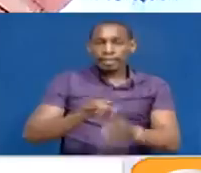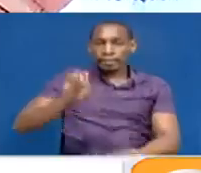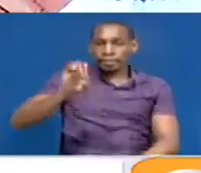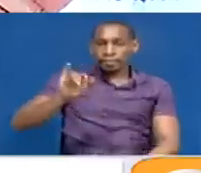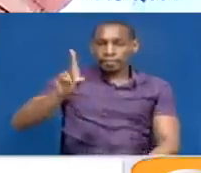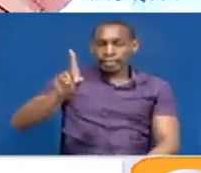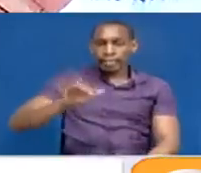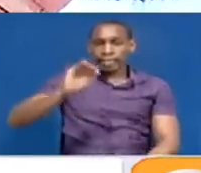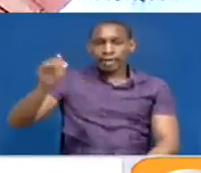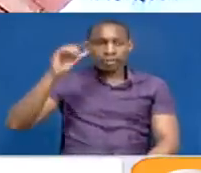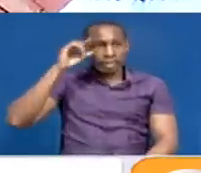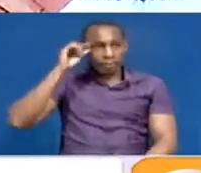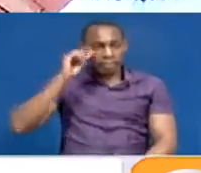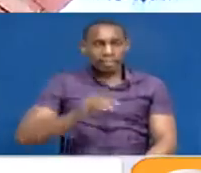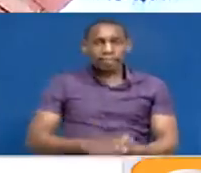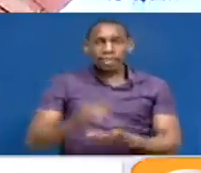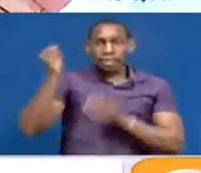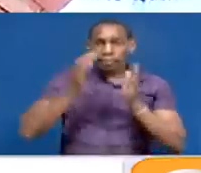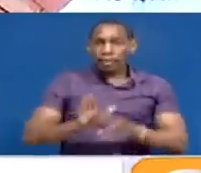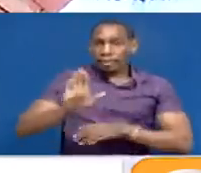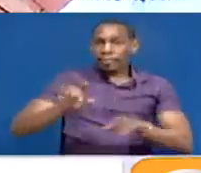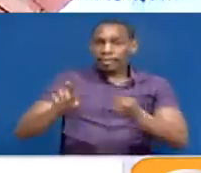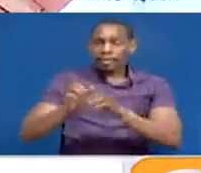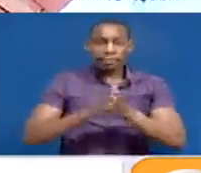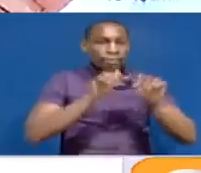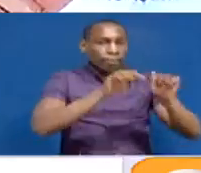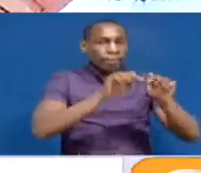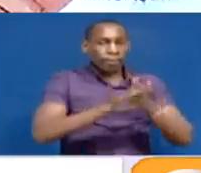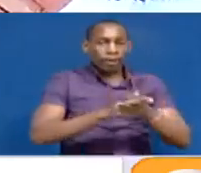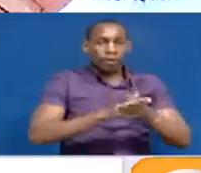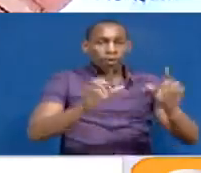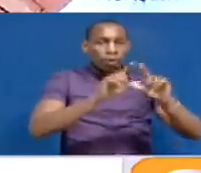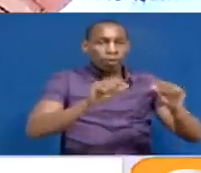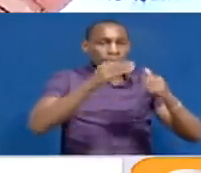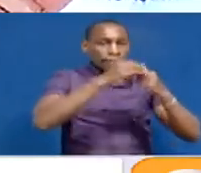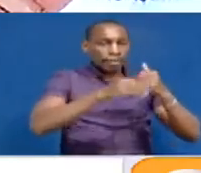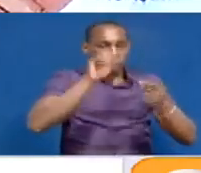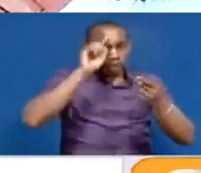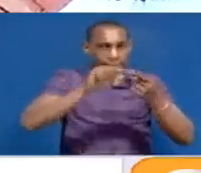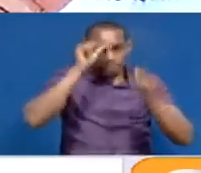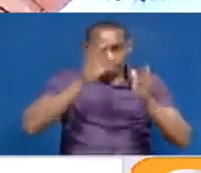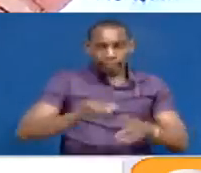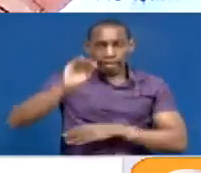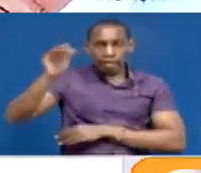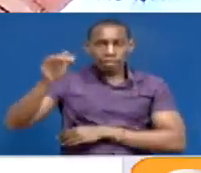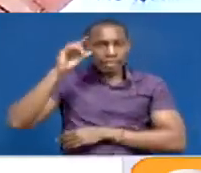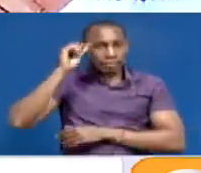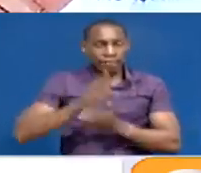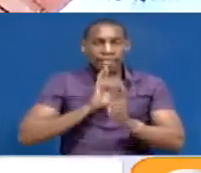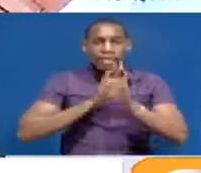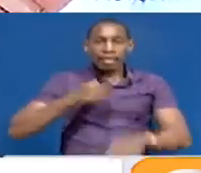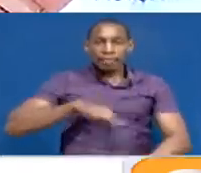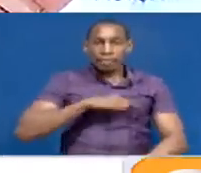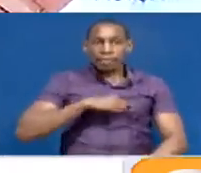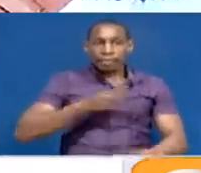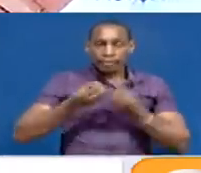Eid katika kaunti ya Mombasa. Wanasiasa hao pia wamekosoa azma ya Mike Sonko kuwania ugavana katika kaunti ya Mombasa. Francis